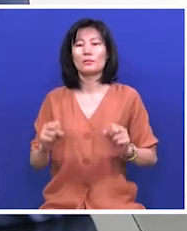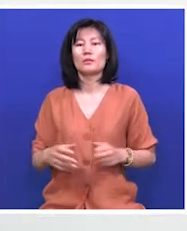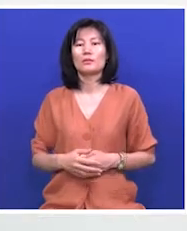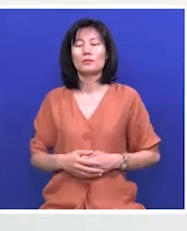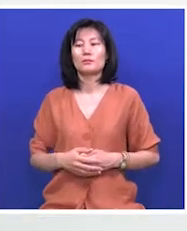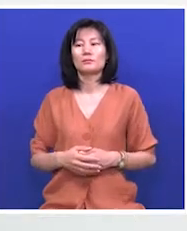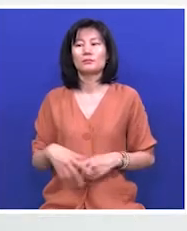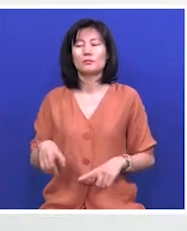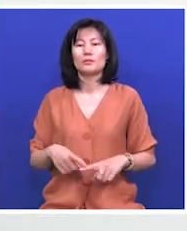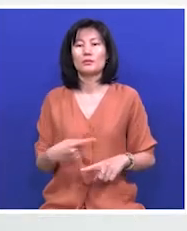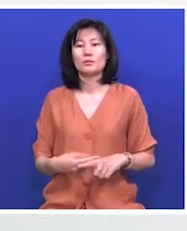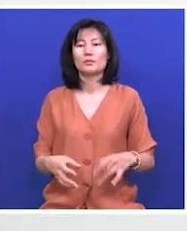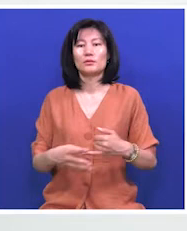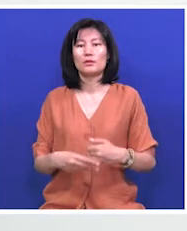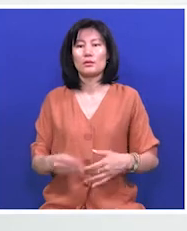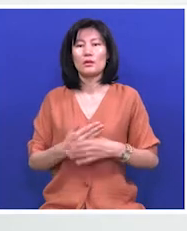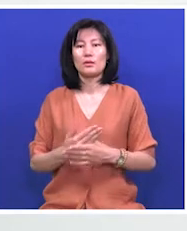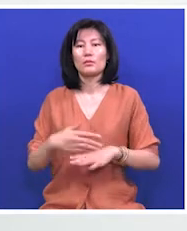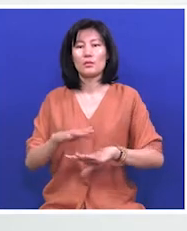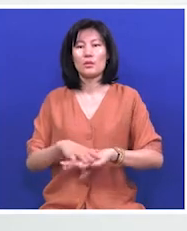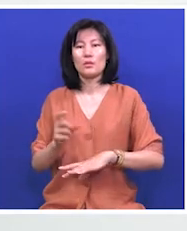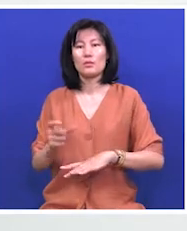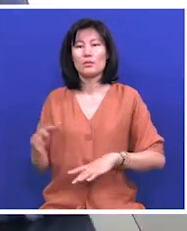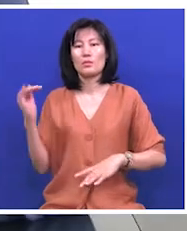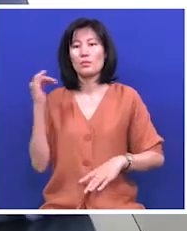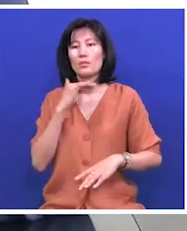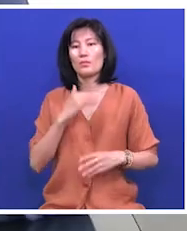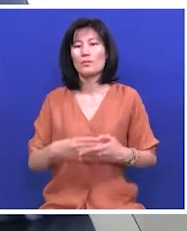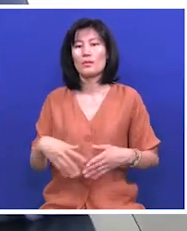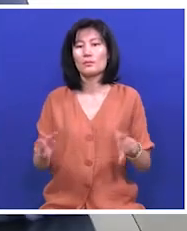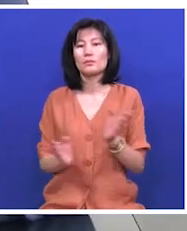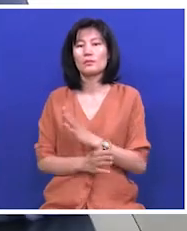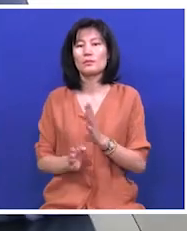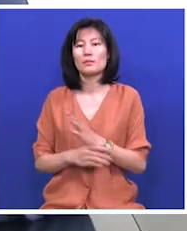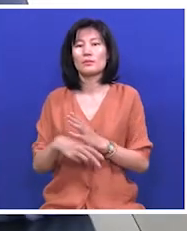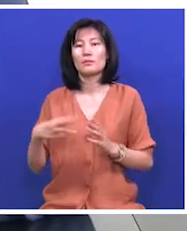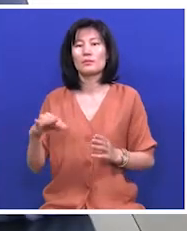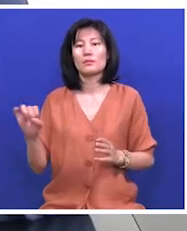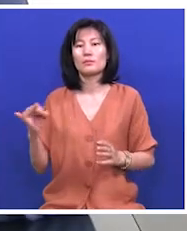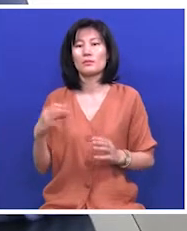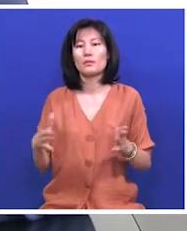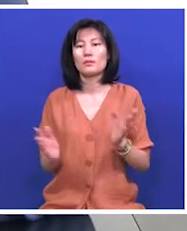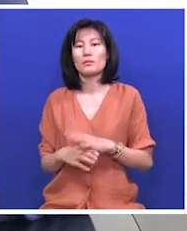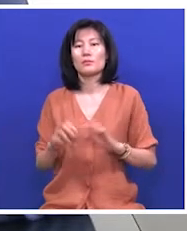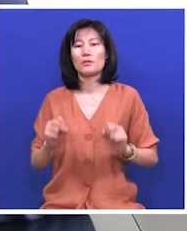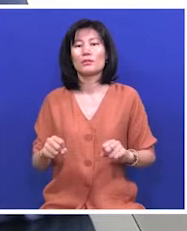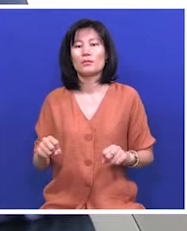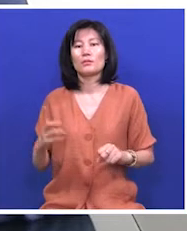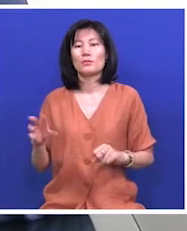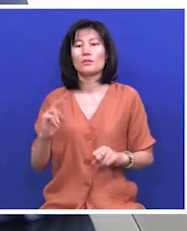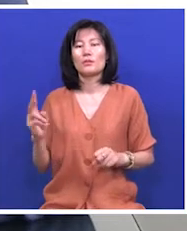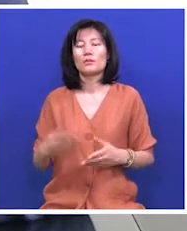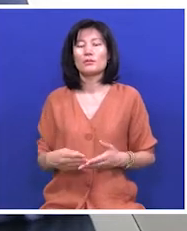жатырмыз. Ол жерден енді халықтан да көмек сұраймыз. Ақау көбіне табиғи осы жел тұру сондай нелерден